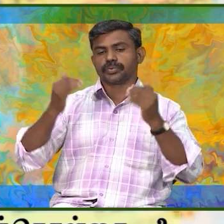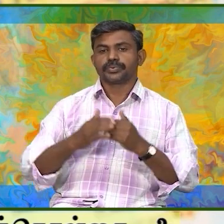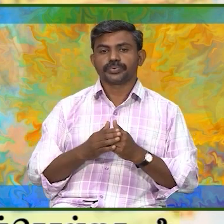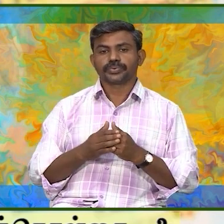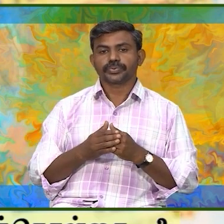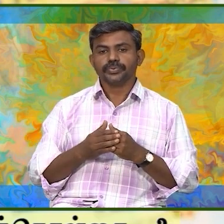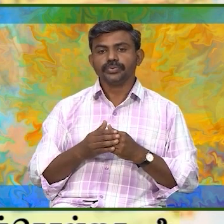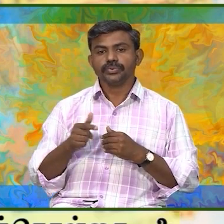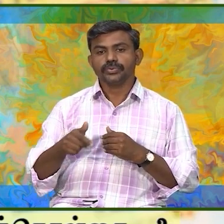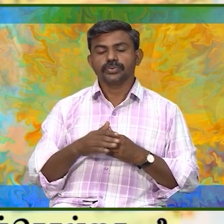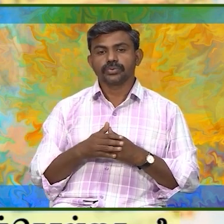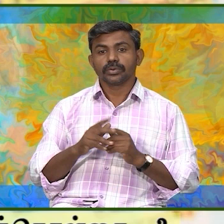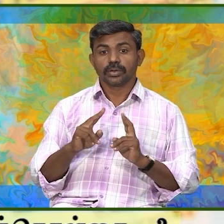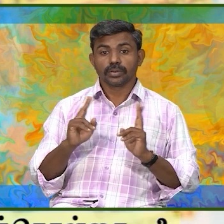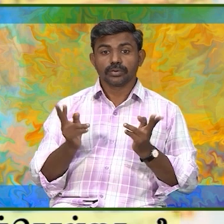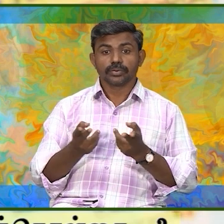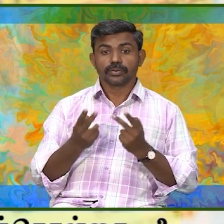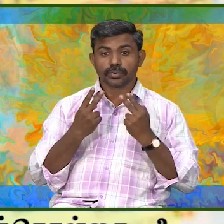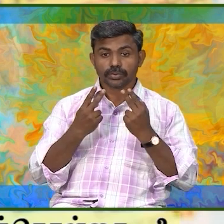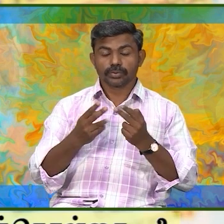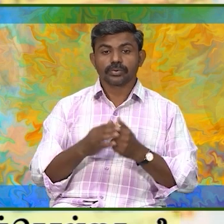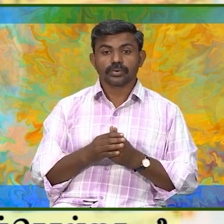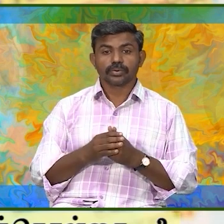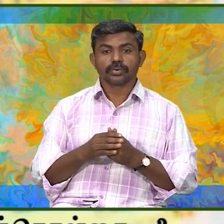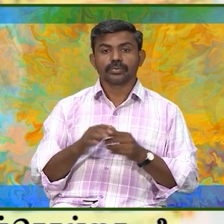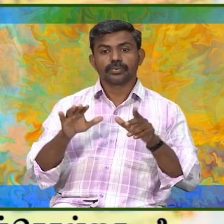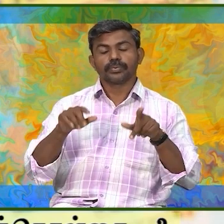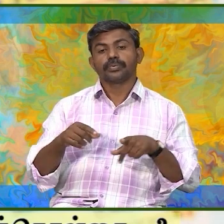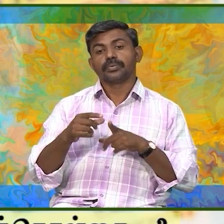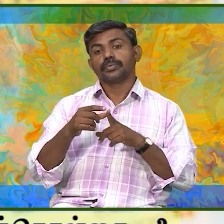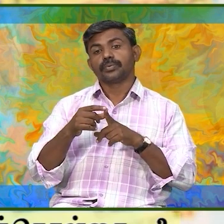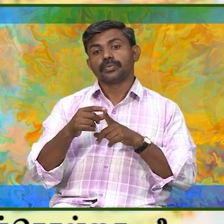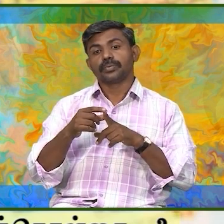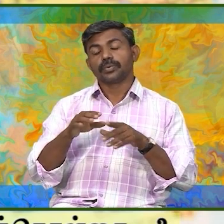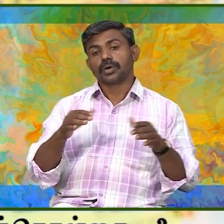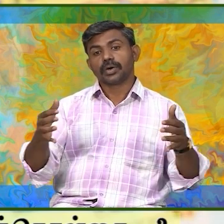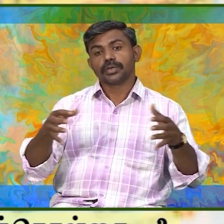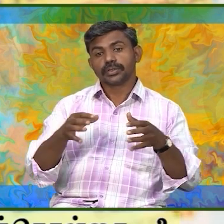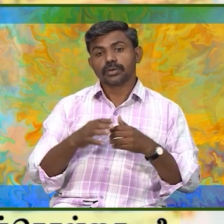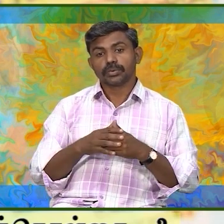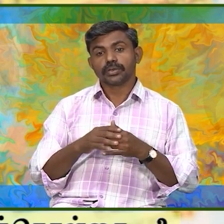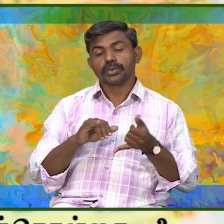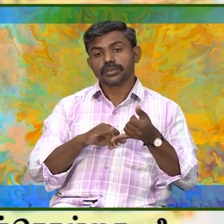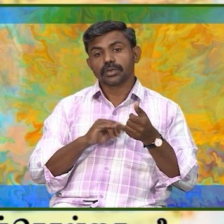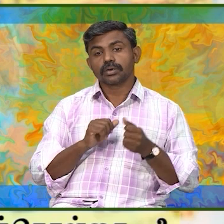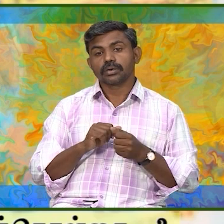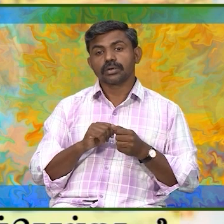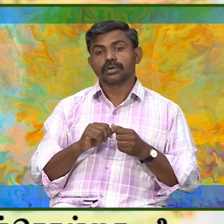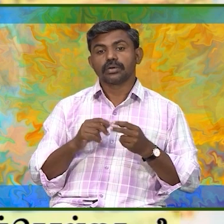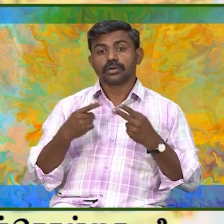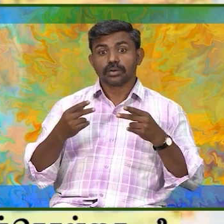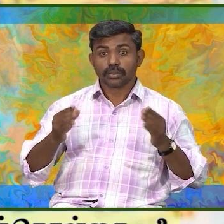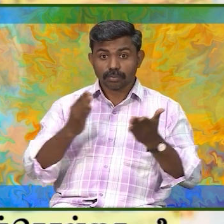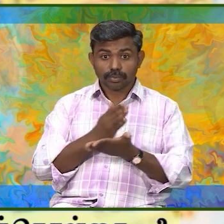இது போன்ற அனைத்து விஷயங்களையும் பார்த்தோம். அது மட்டும் கிடையாது, பஞ்சசீல கொள்கை, அணி சேராமை, சார்க் நாடுகள், இதெல்லாம் பற்றி